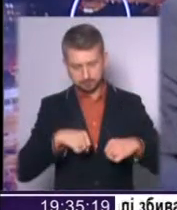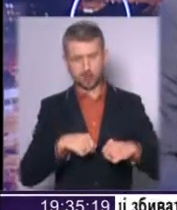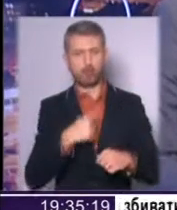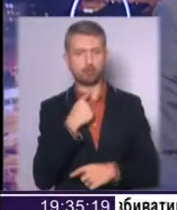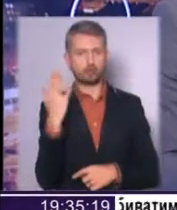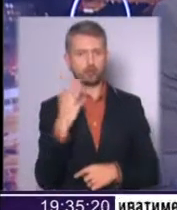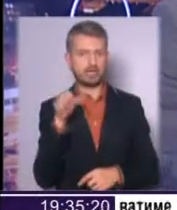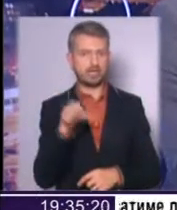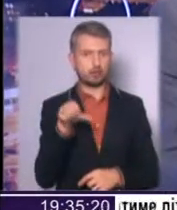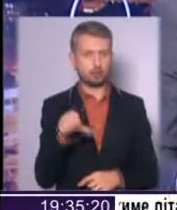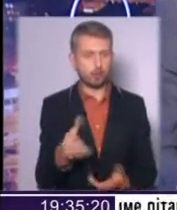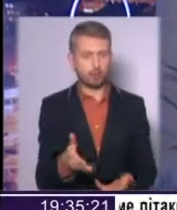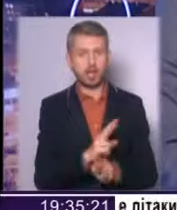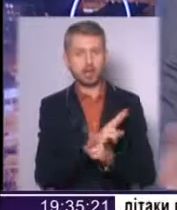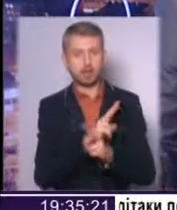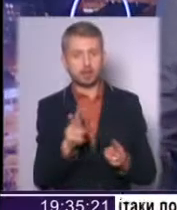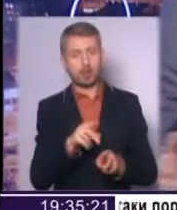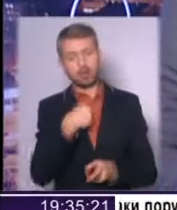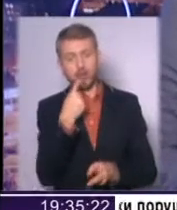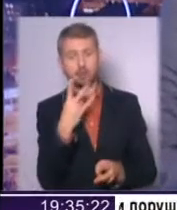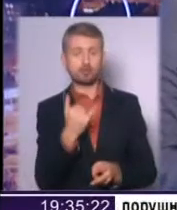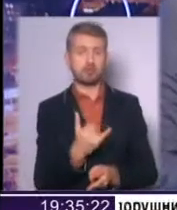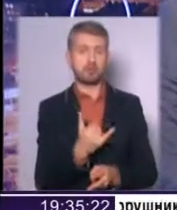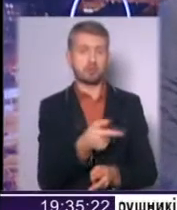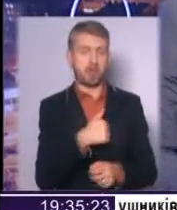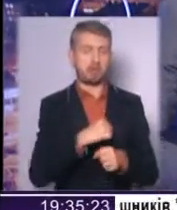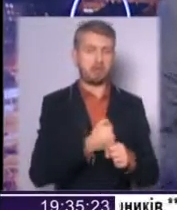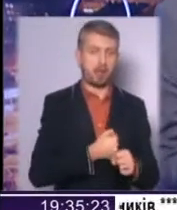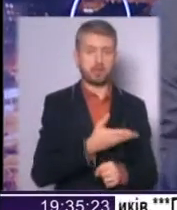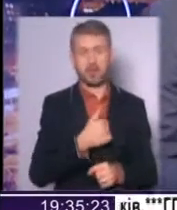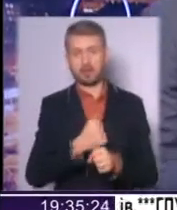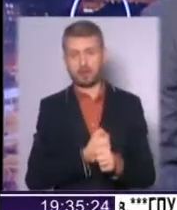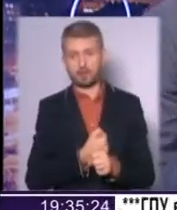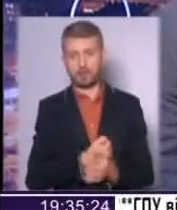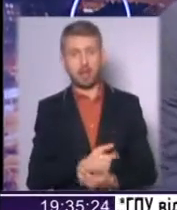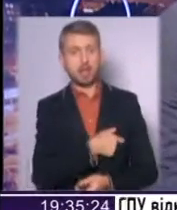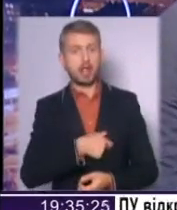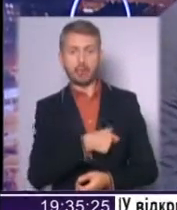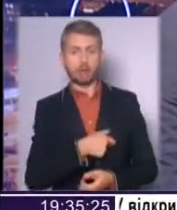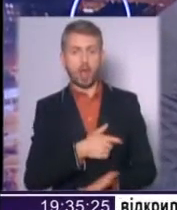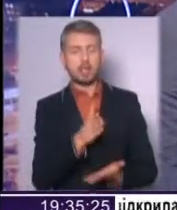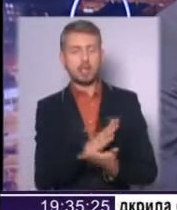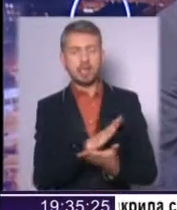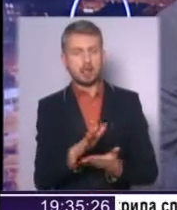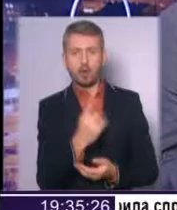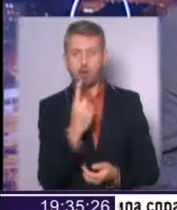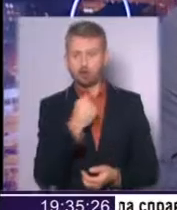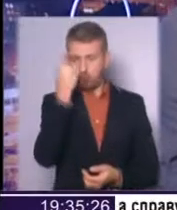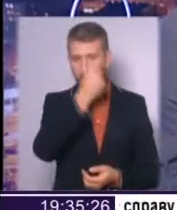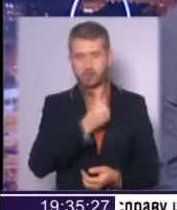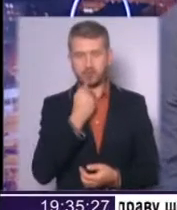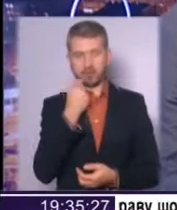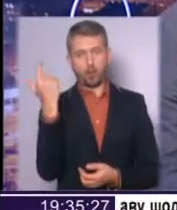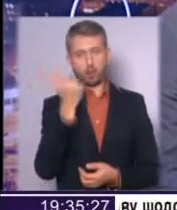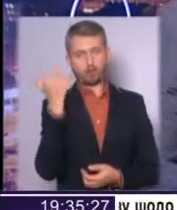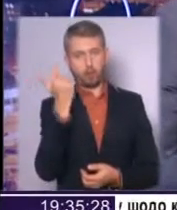якихось реформ. І саме основне, що парламент реально упустив себе, що сьогодні депутати не управляють ситуацією. Тобто їм